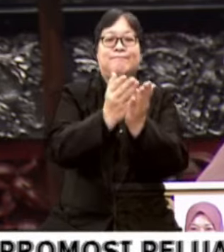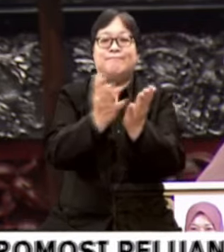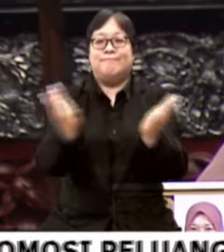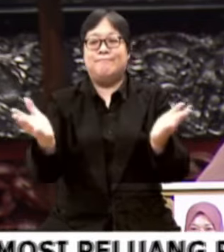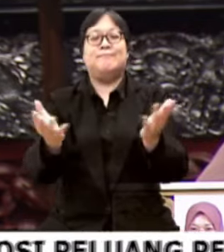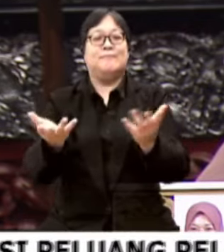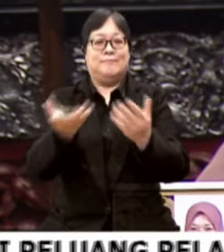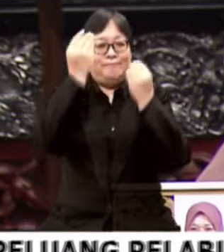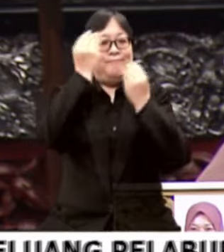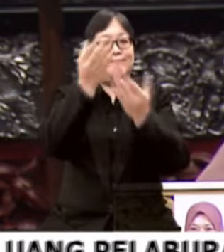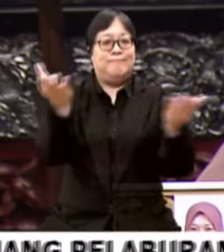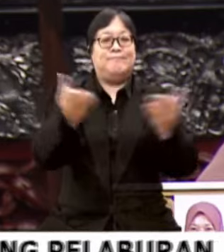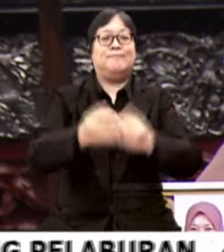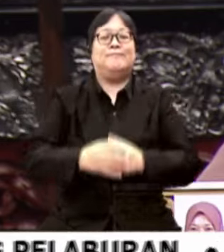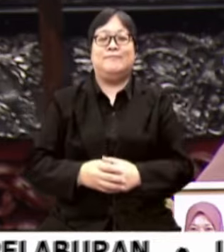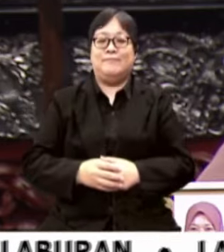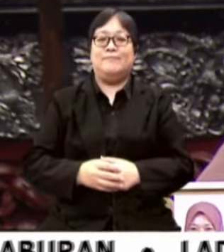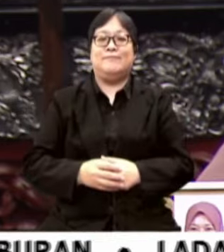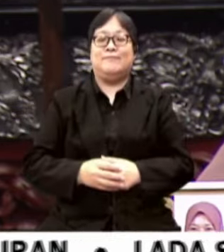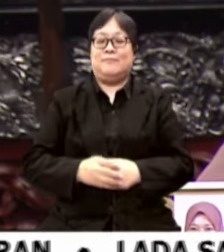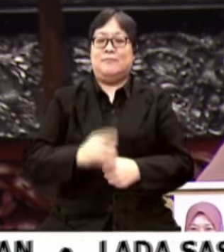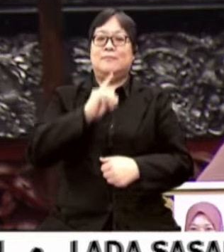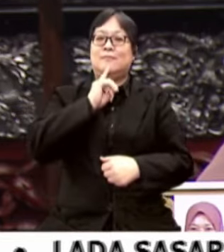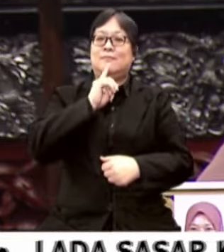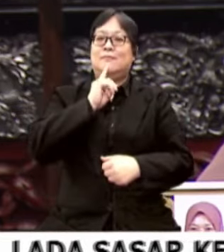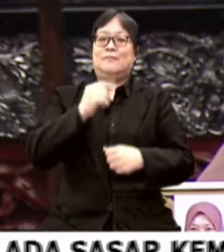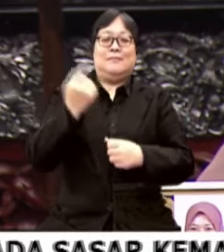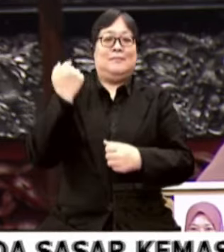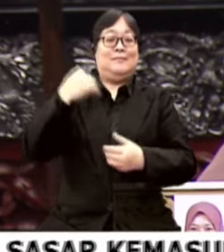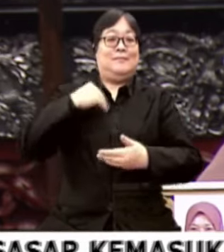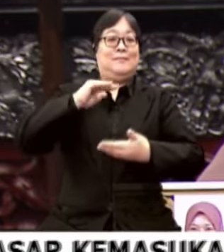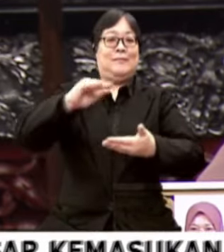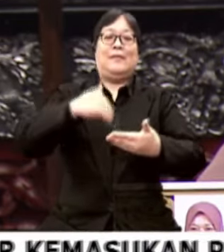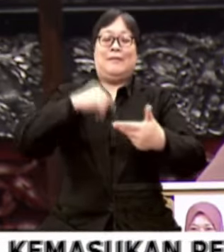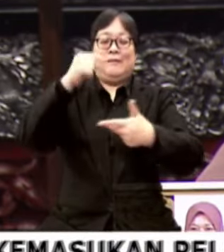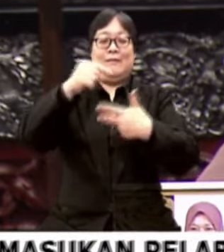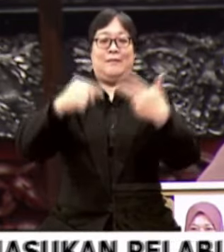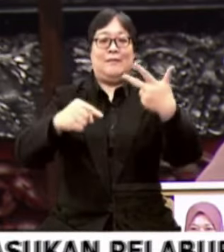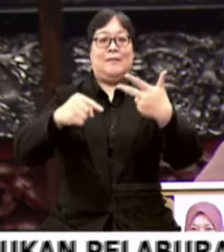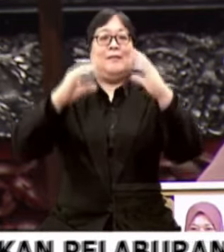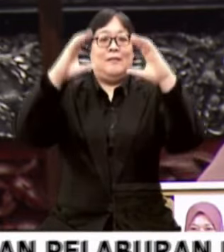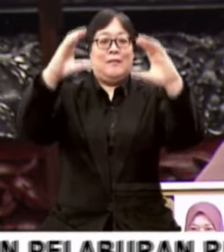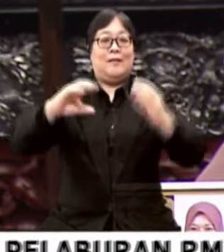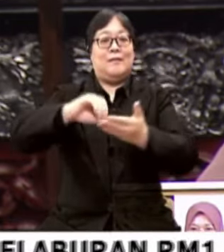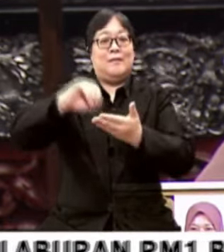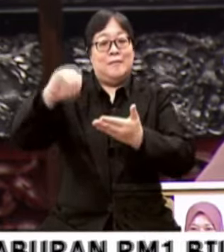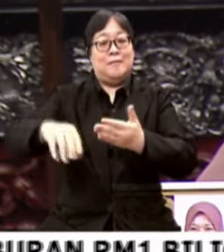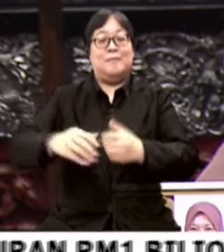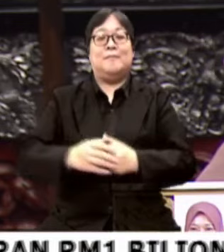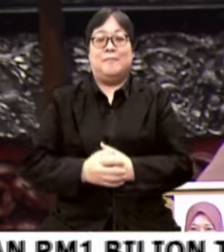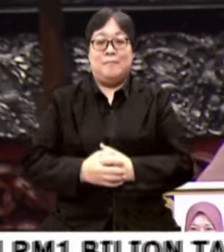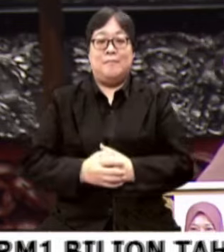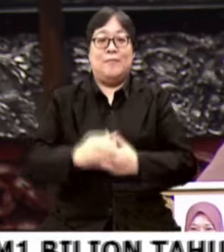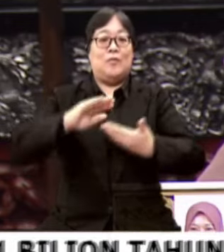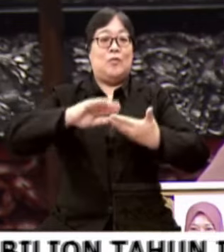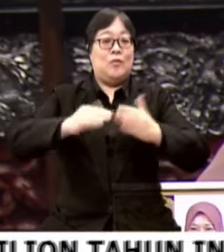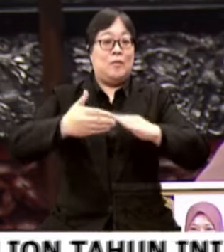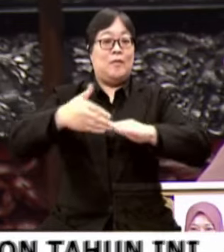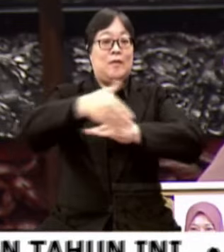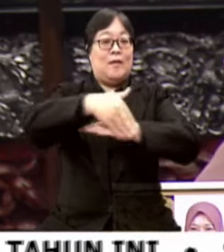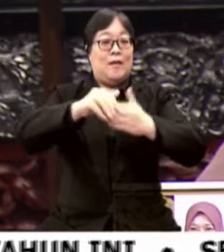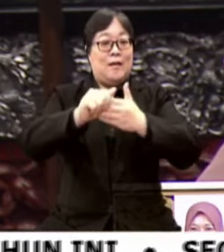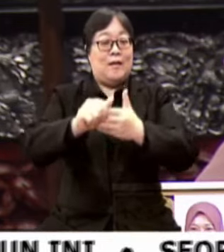malu-malu memang sepertinya Facebook kata dia ada tiga cara konten diturunkan sama ada komen tiga Lain bagi